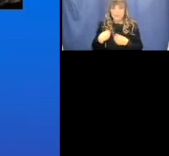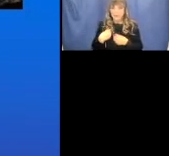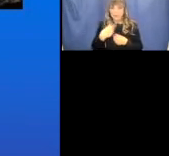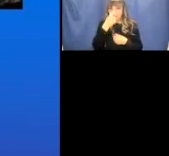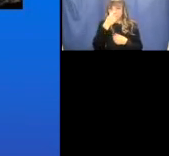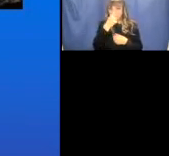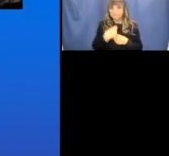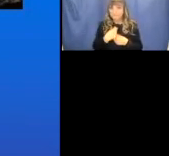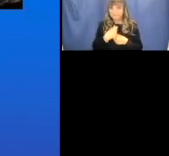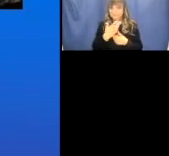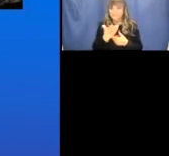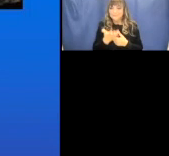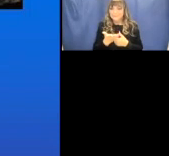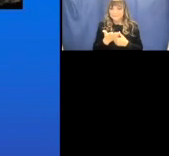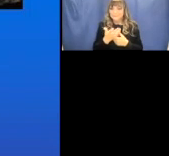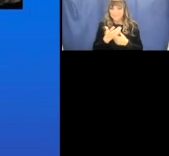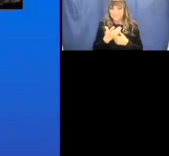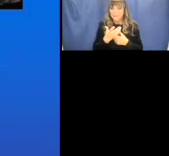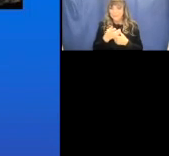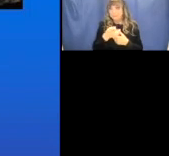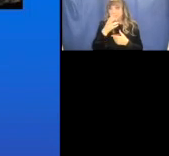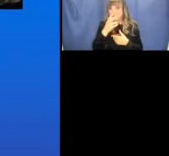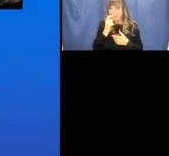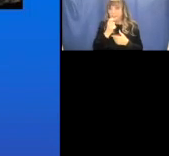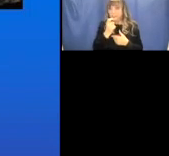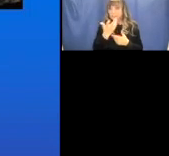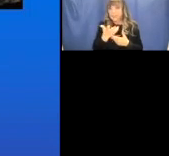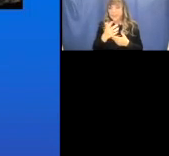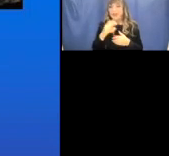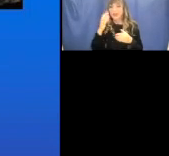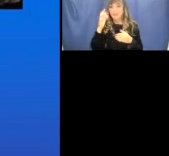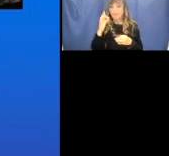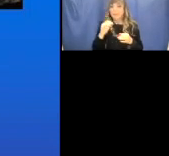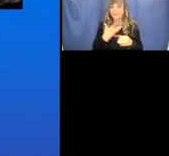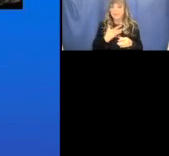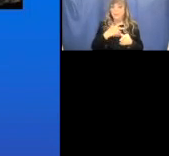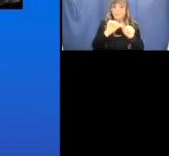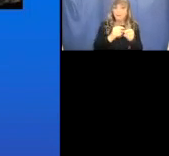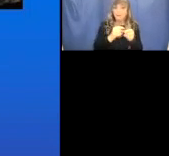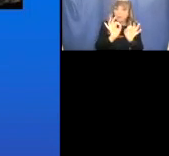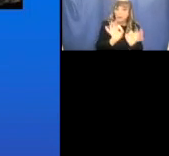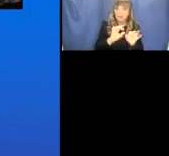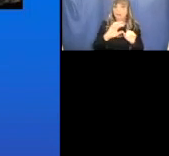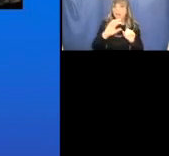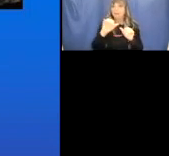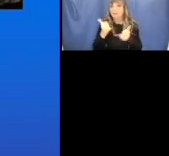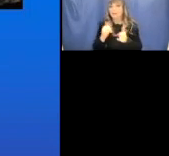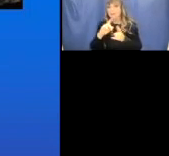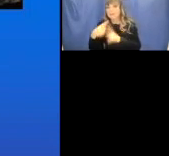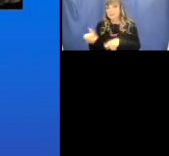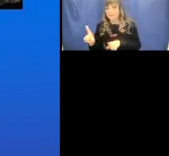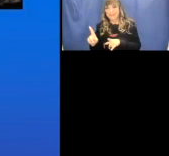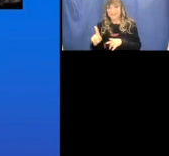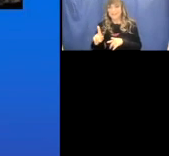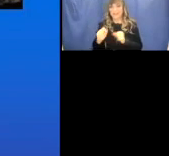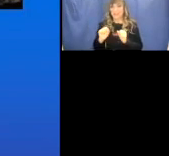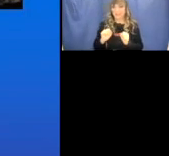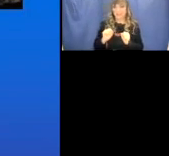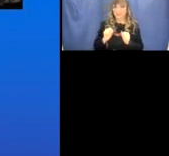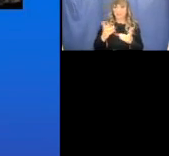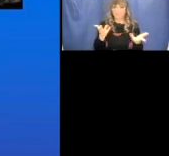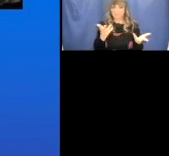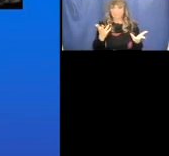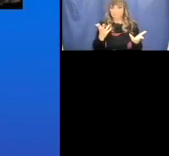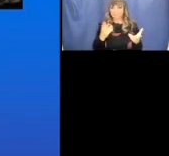in forma di cubi ma le volte anche il primo di utenti e questo è un cristallo riformata idrica